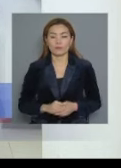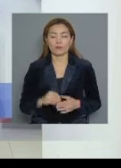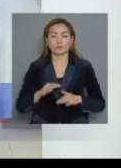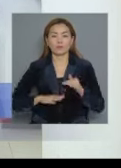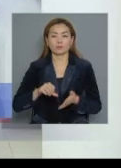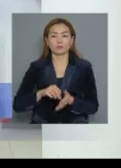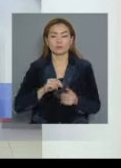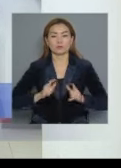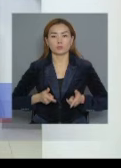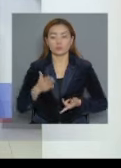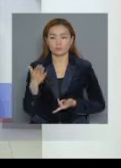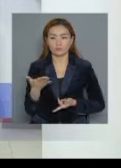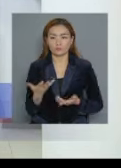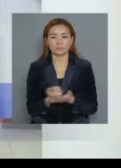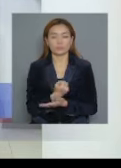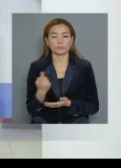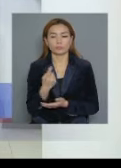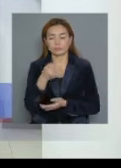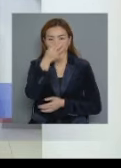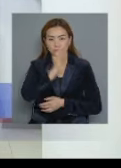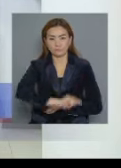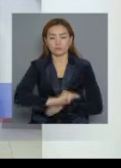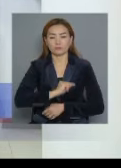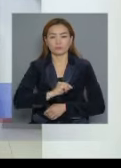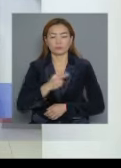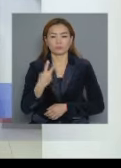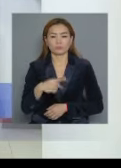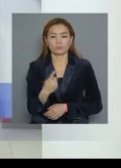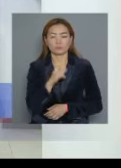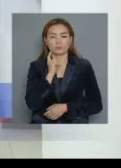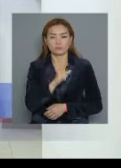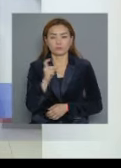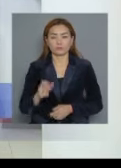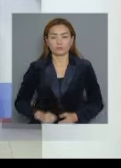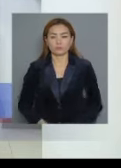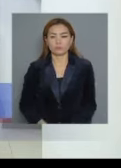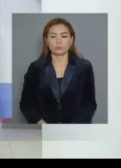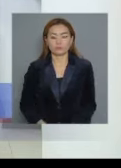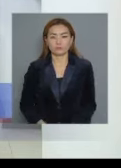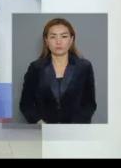программе обустроен и приобретает первый опыт работы 21 молодой человек.